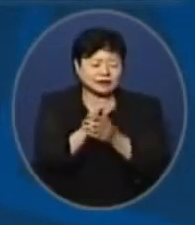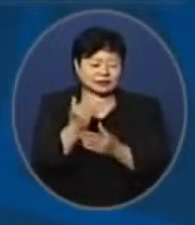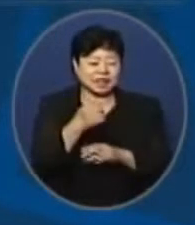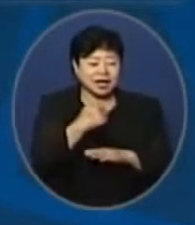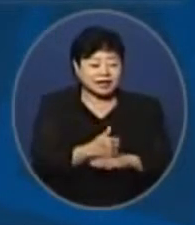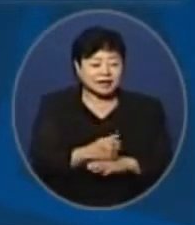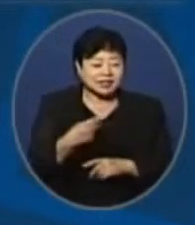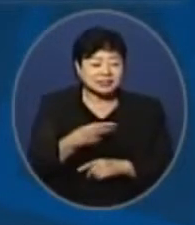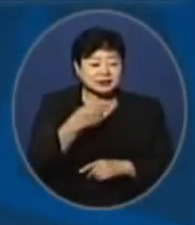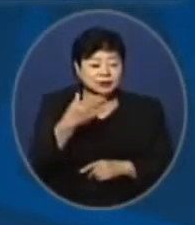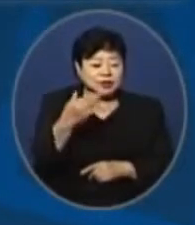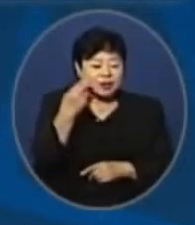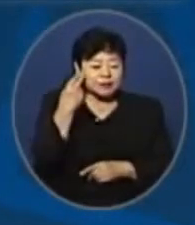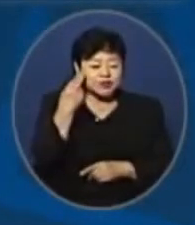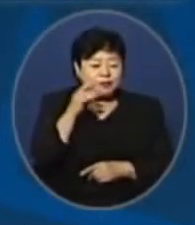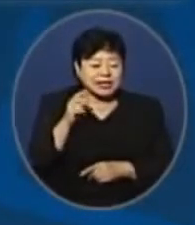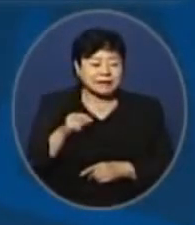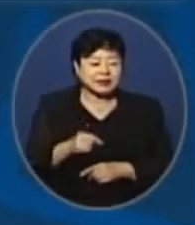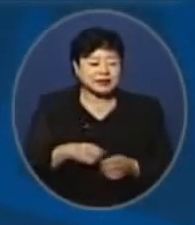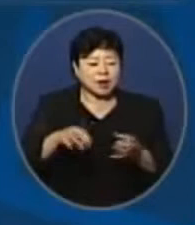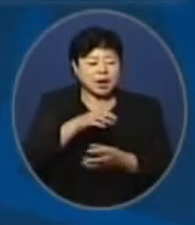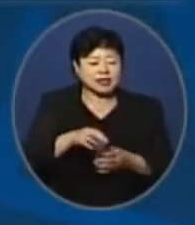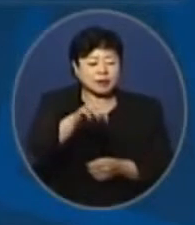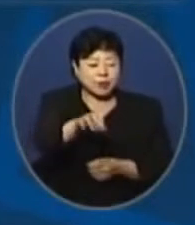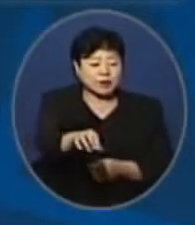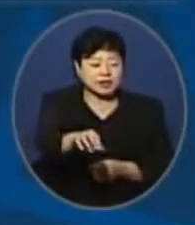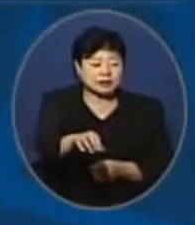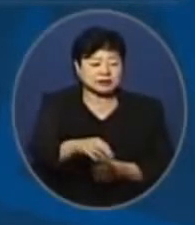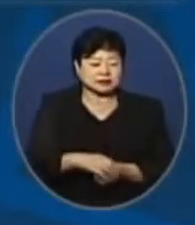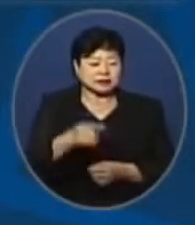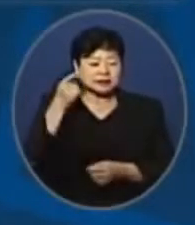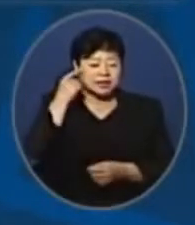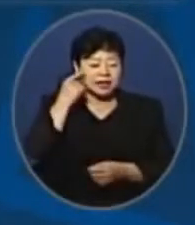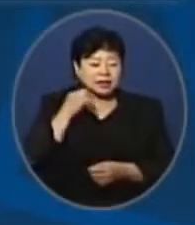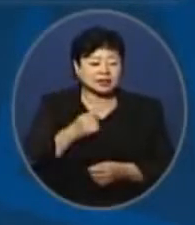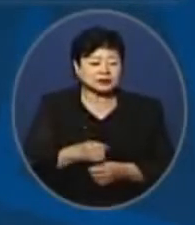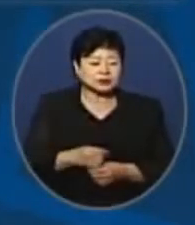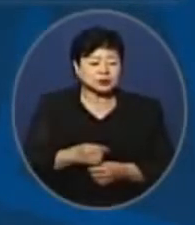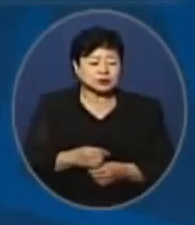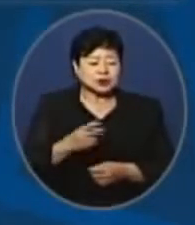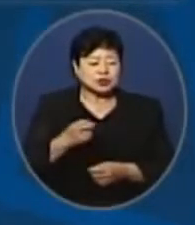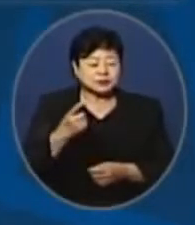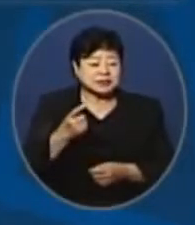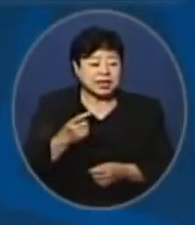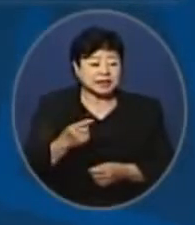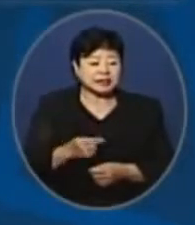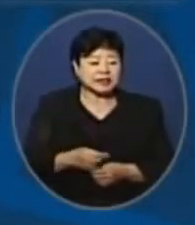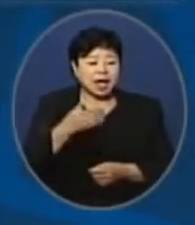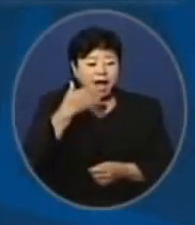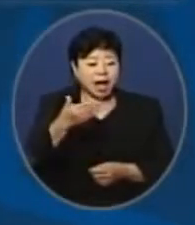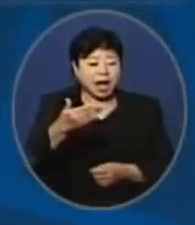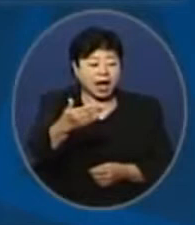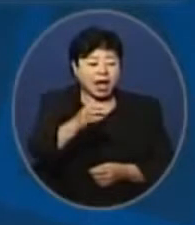결과 2009년에 미국 마이애미에 있는 허리케인 본부에서 예상한 허리케인이 총 21개였는데 아홉